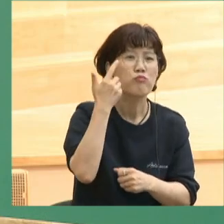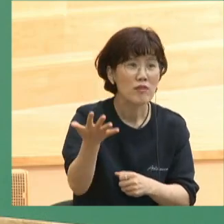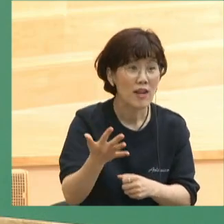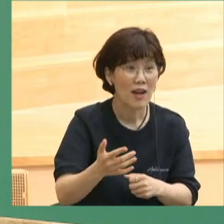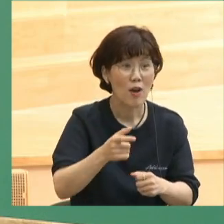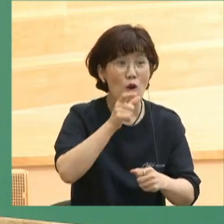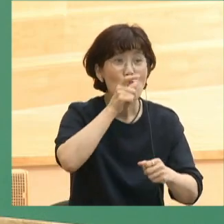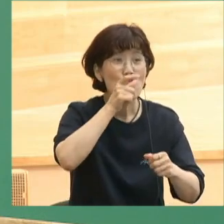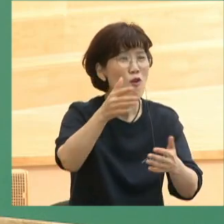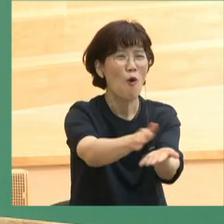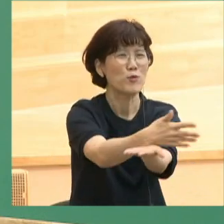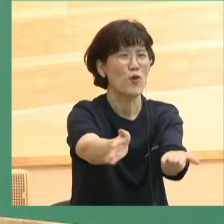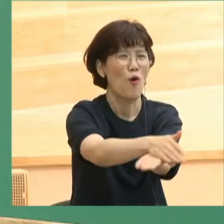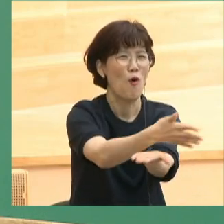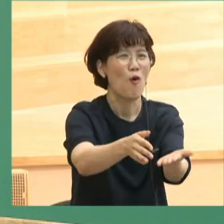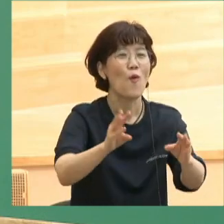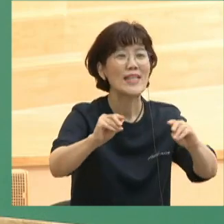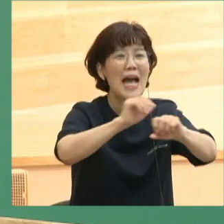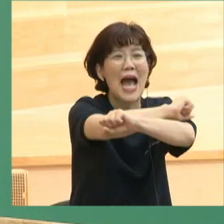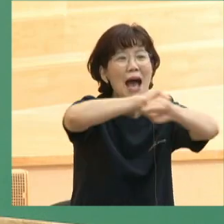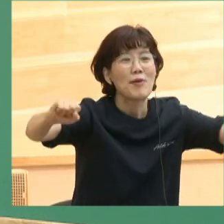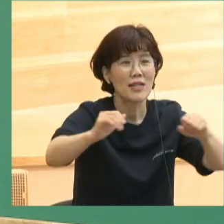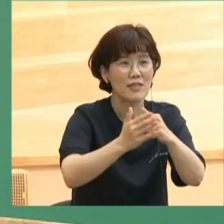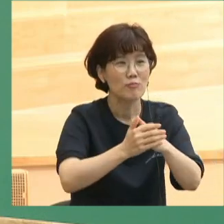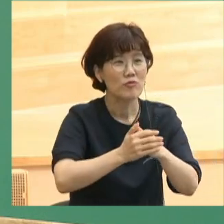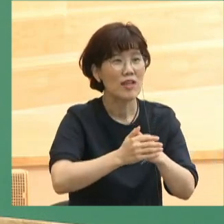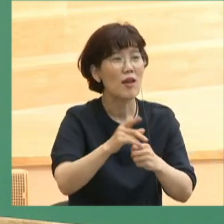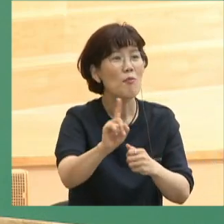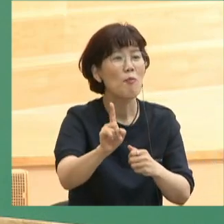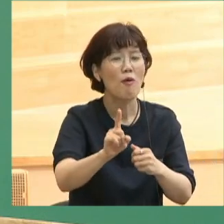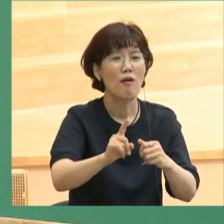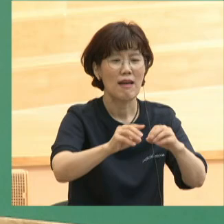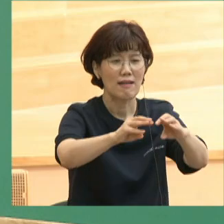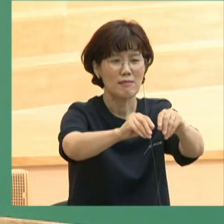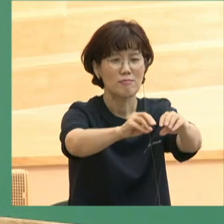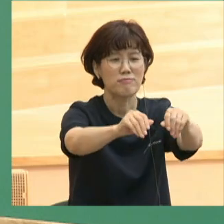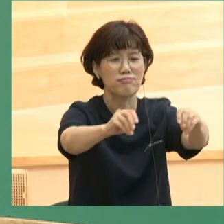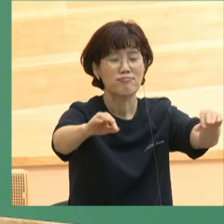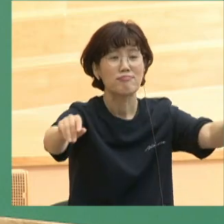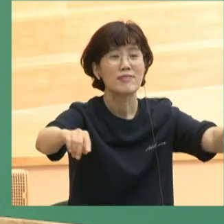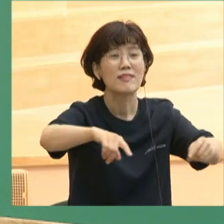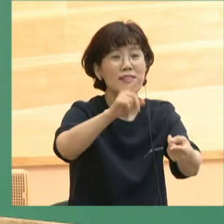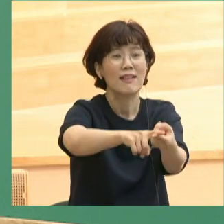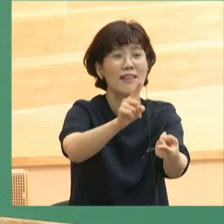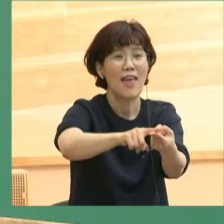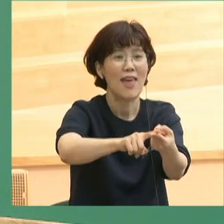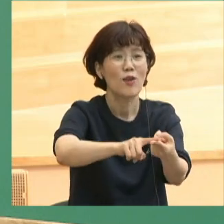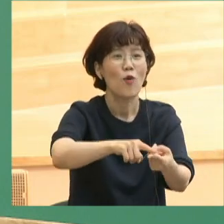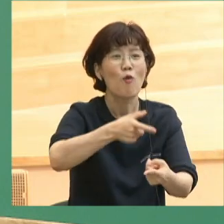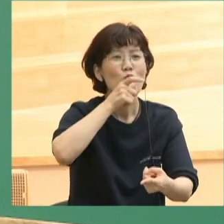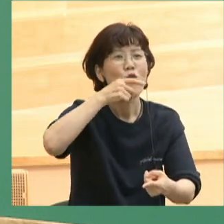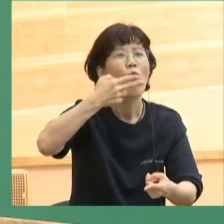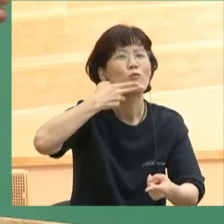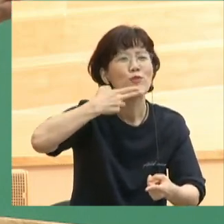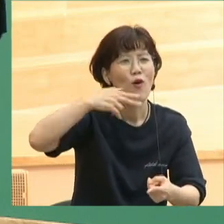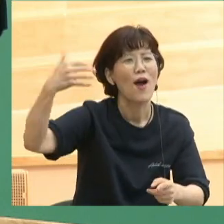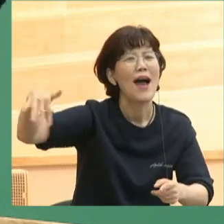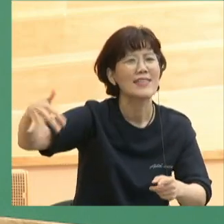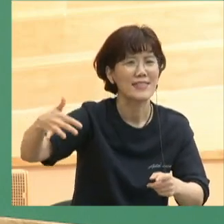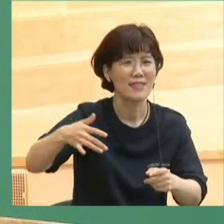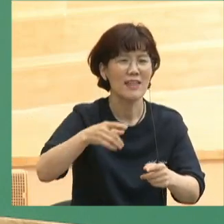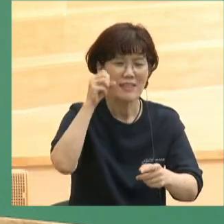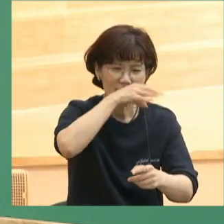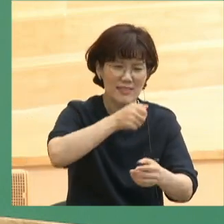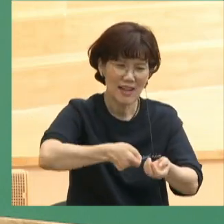물이 있는 호수가 아니고 이 사막이니까 그냥 맨땅을 먼지 풀풀 날리는데 삽질하고 이렇게 하고 둑을 쌓고 뭐 그렇게